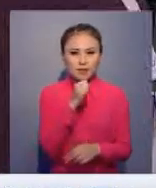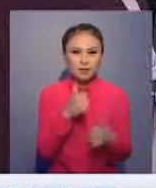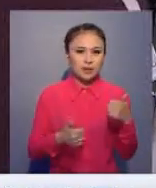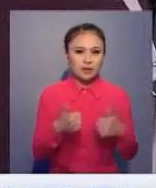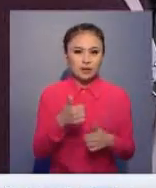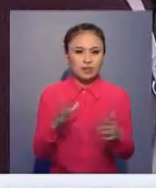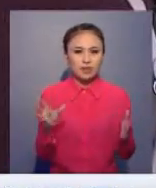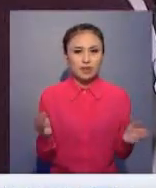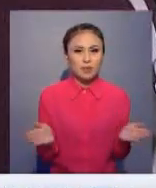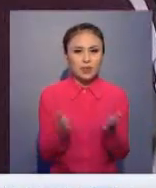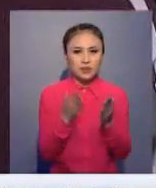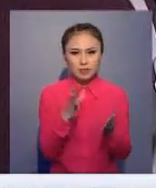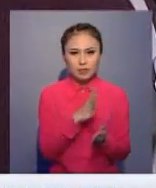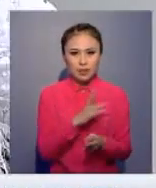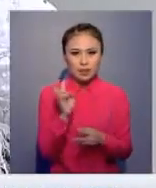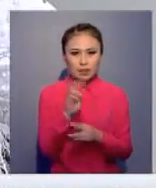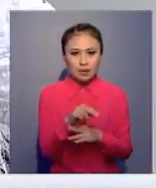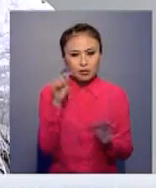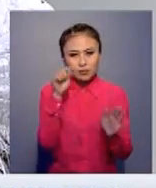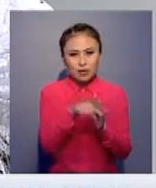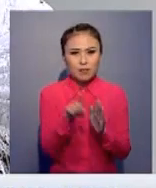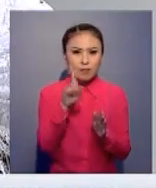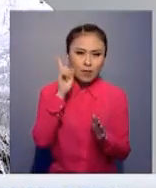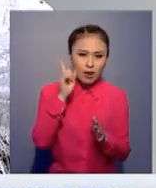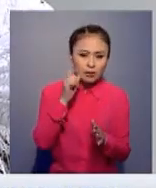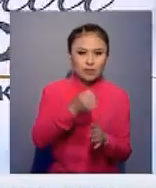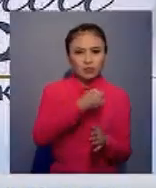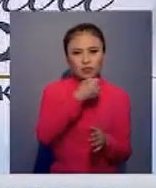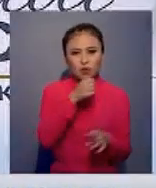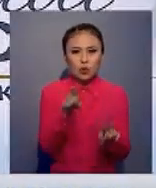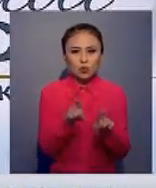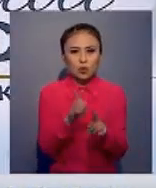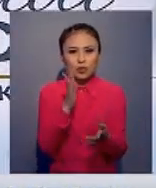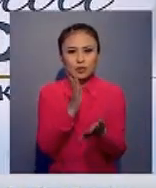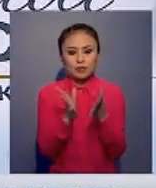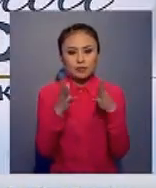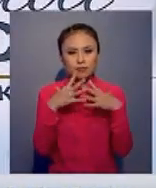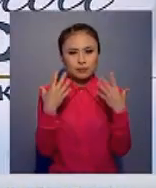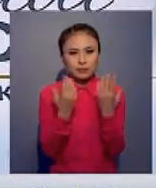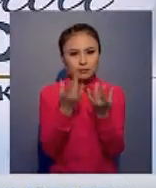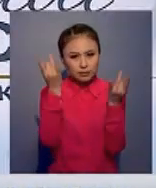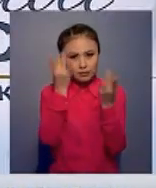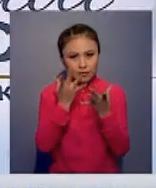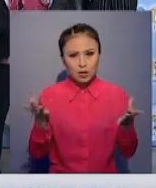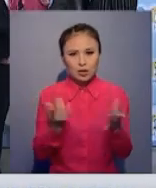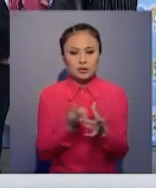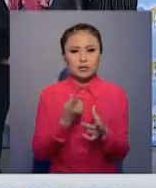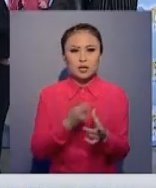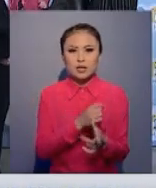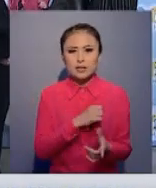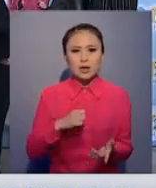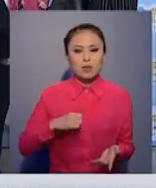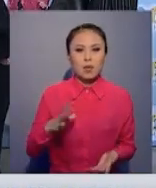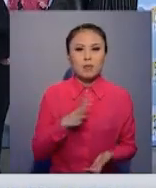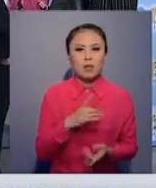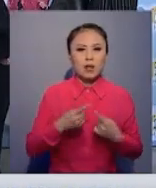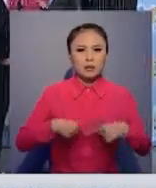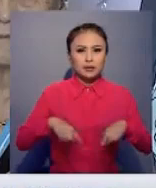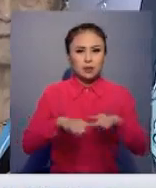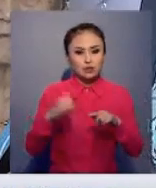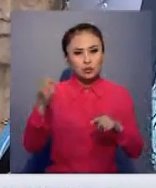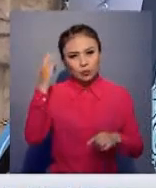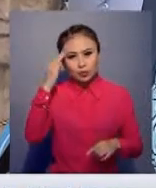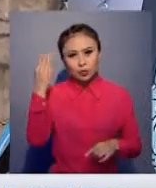жандарға қолдау көрсетіп жатты. Арасында жасы да, жасамысы да бар. Мерейлі отбасы ұлттық байқауын өткізуге мұрындық болғандар, биылғы